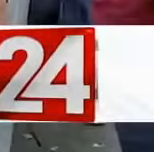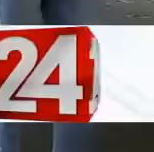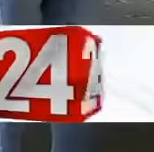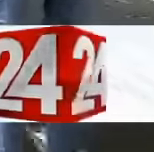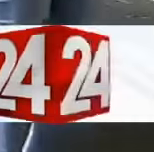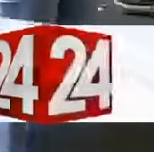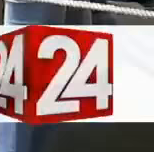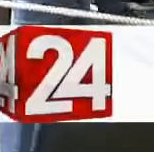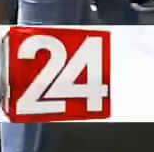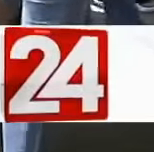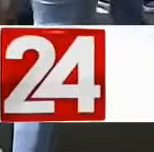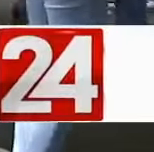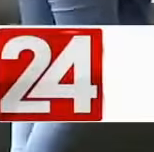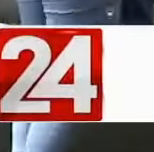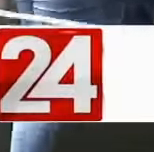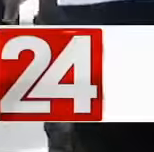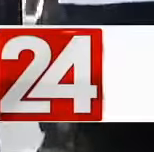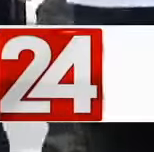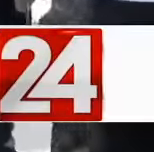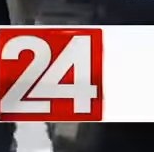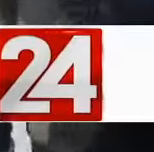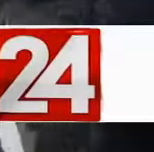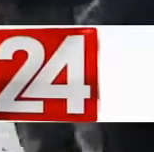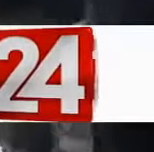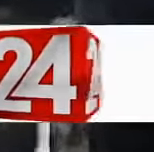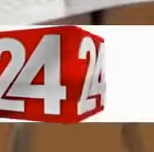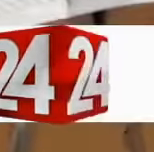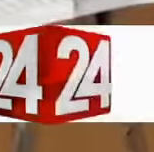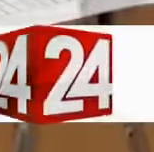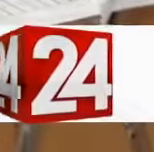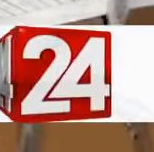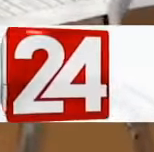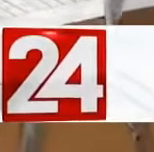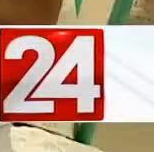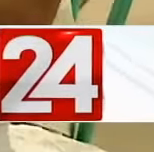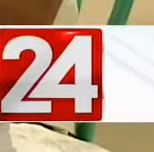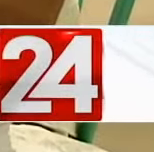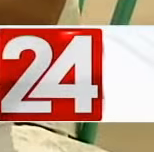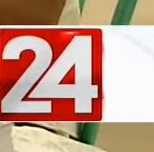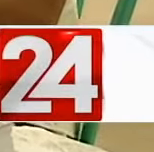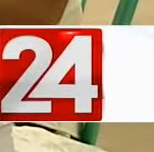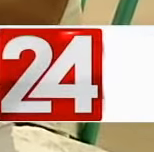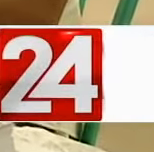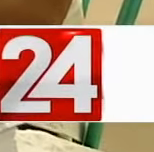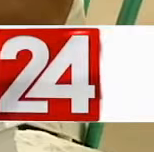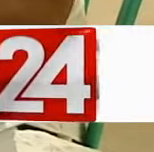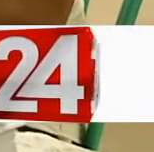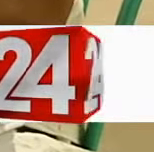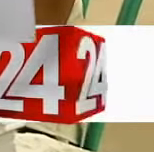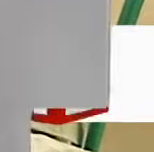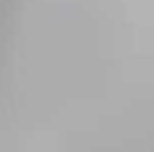Pagpaparehistro ng mga botante na magtatapos sa katapusan, ipinanukala na sa Kongresong palawigin pa ng isang buwan.